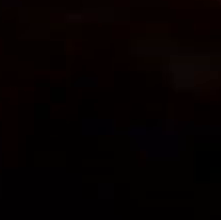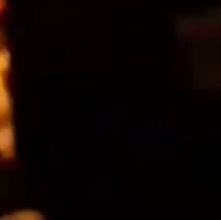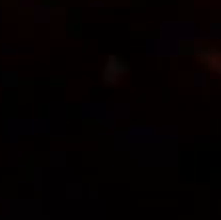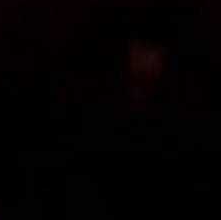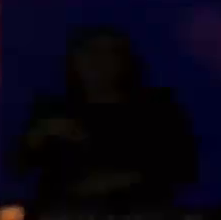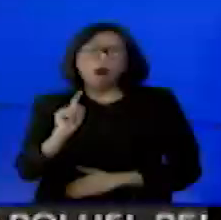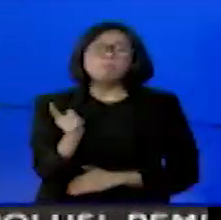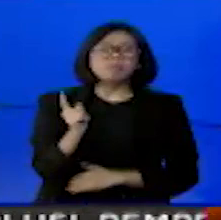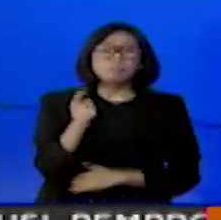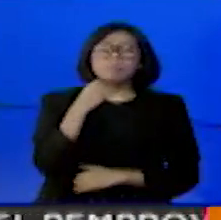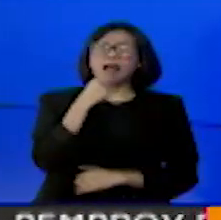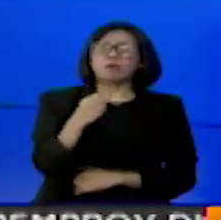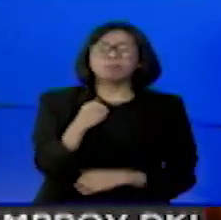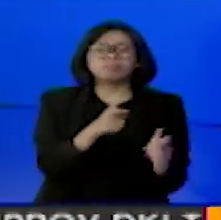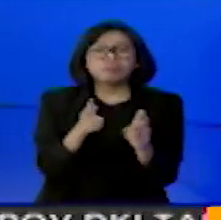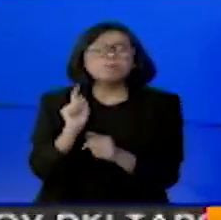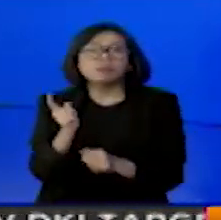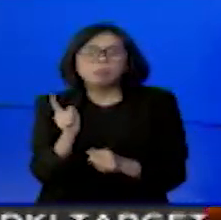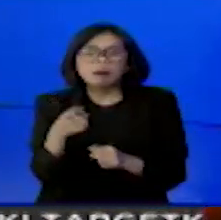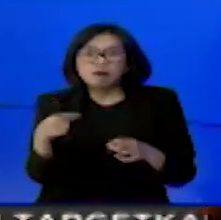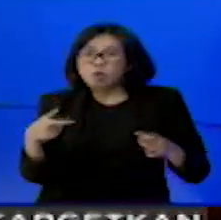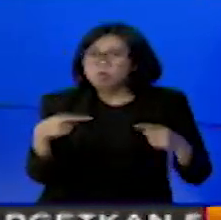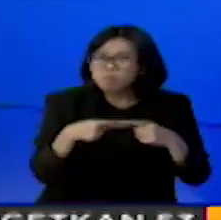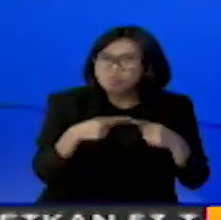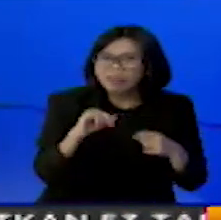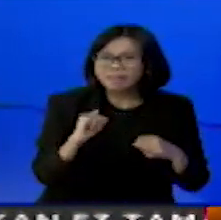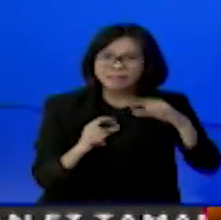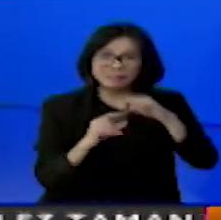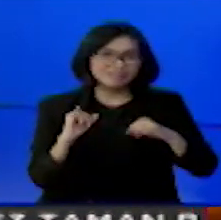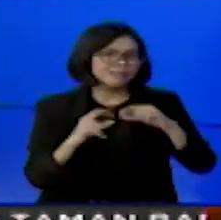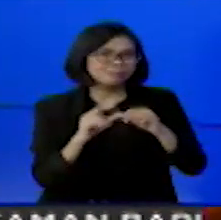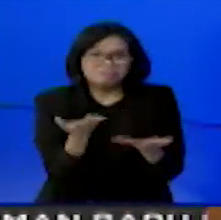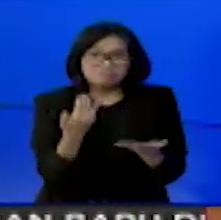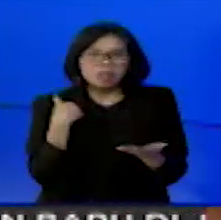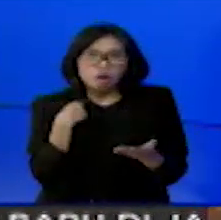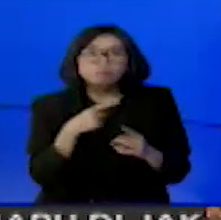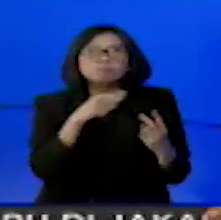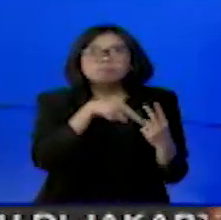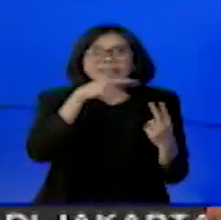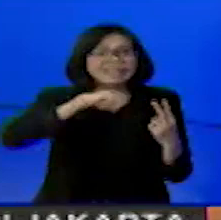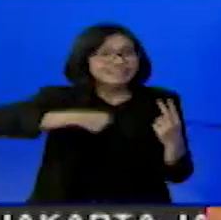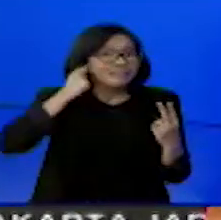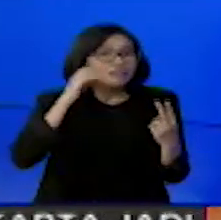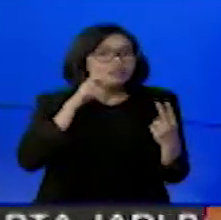dan keterlibatan pelaku dengan jaringan ISIS. Polisi kini memeriksa pelaku dan istrinya di Mapolda Jatim.